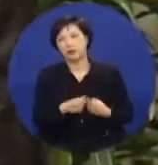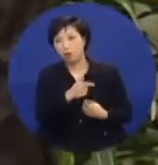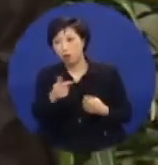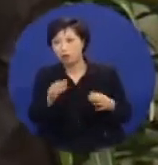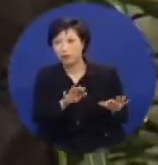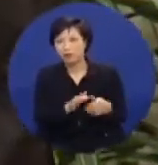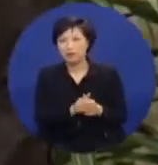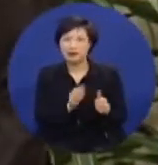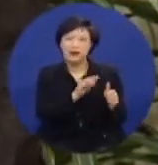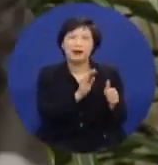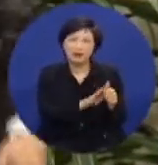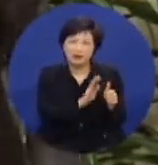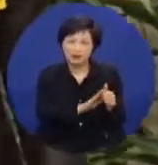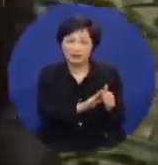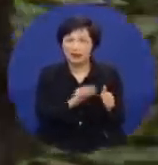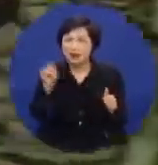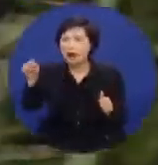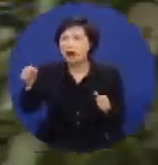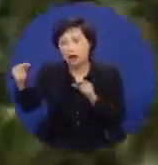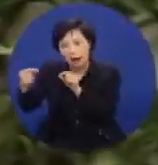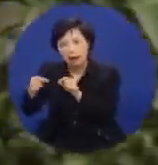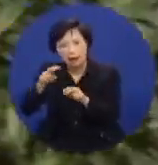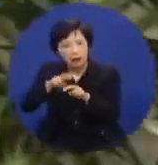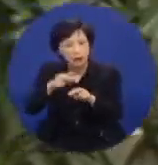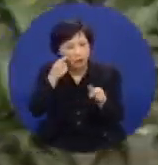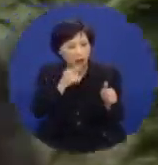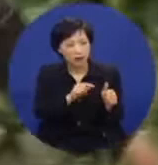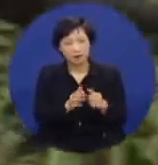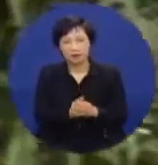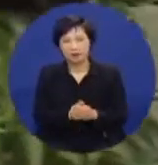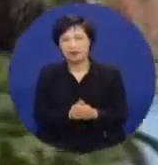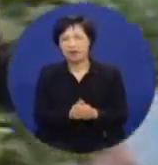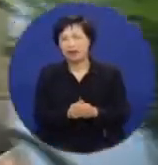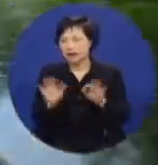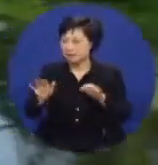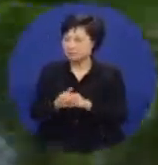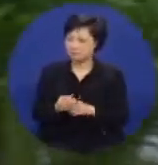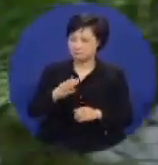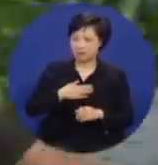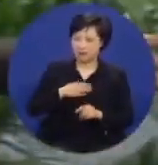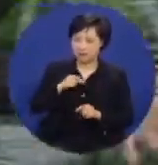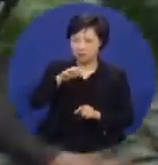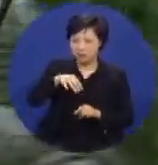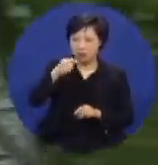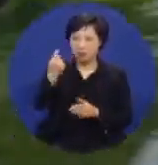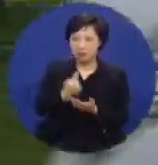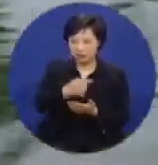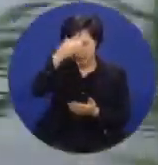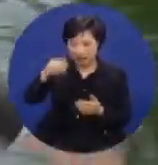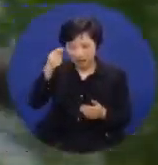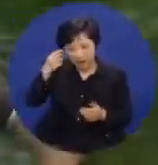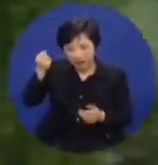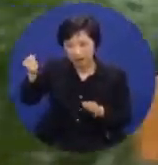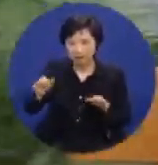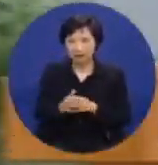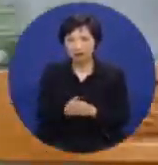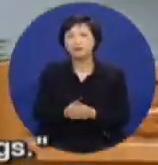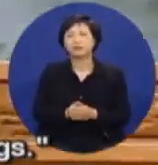가는것도 다행인 줄 알아 로 숫자 2 아 그 쪽이 뻑 않고 투자 요것도 다행이지 다행히 제